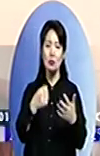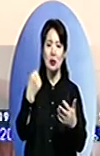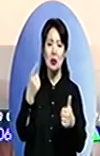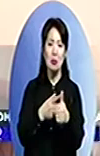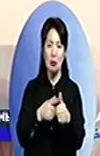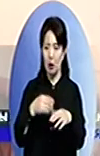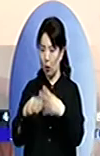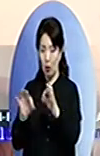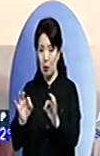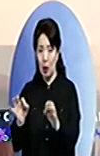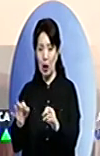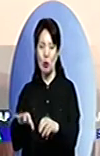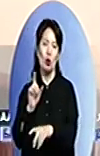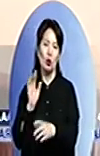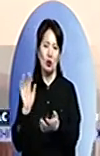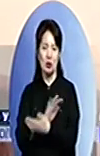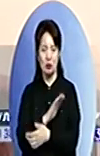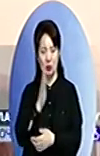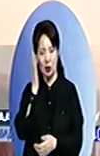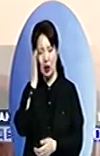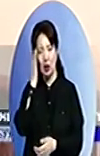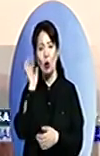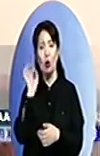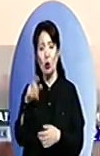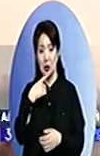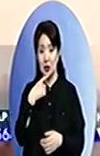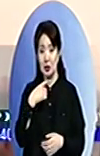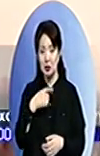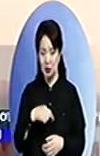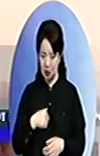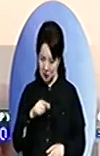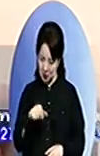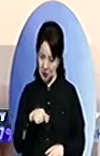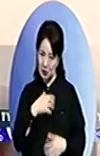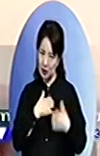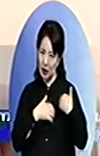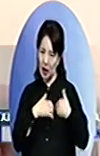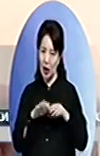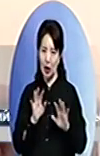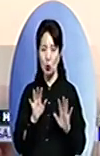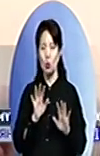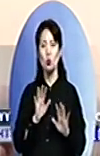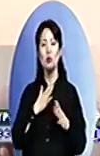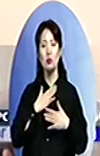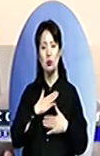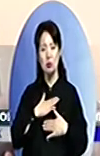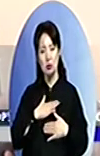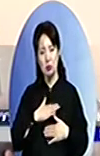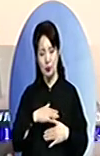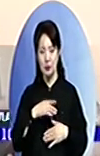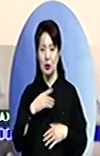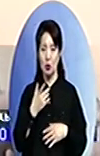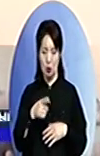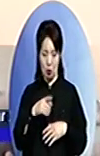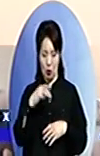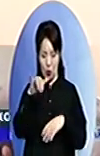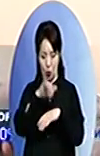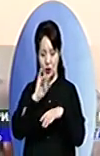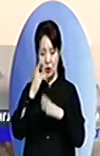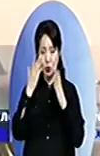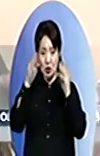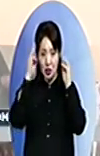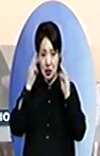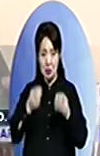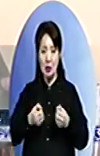одоо эртхэн шиг учрын нол гэж байгаа. Гэхдээ бол би тэр үүнийг ярахгүй байна л да. Нэгэд одоо улсын хурлын шийдвэр гараад